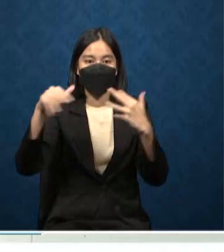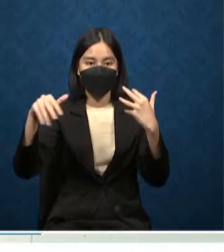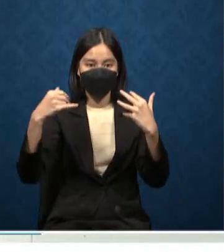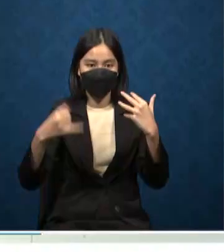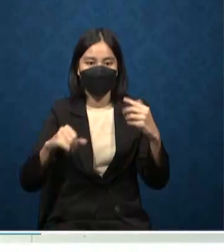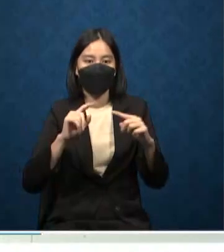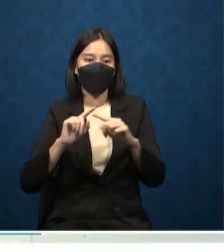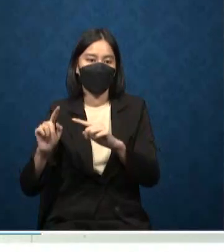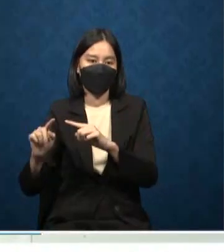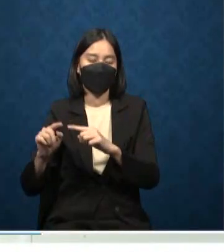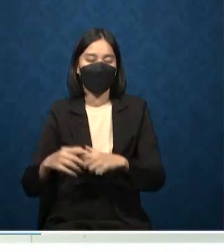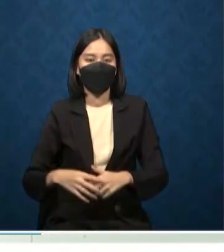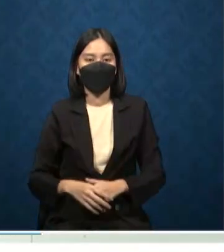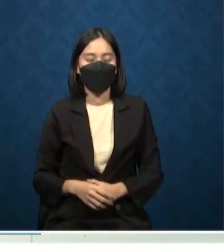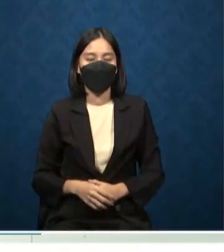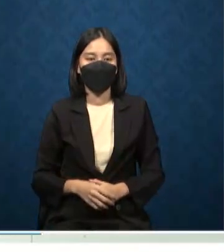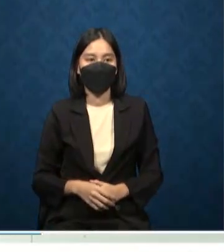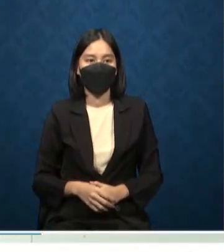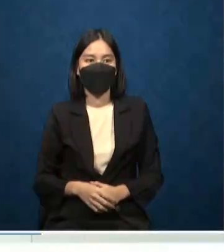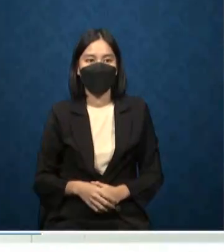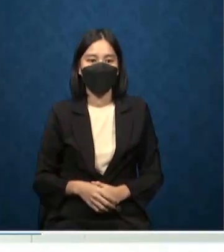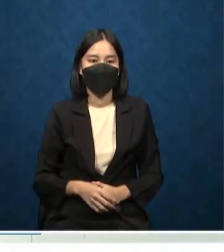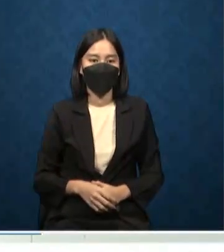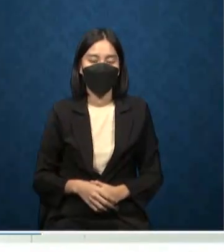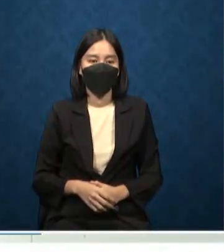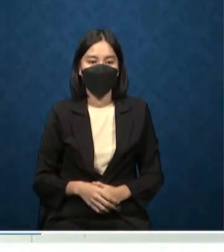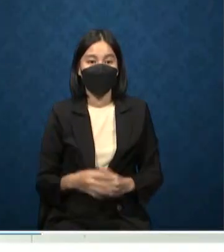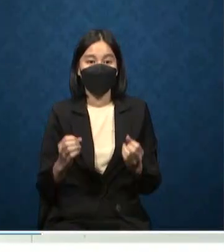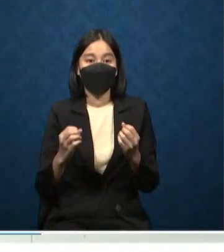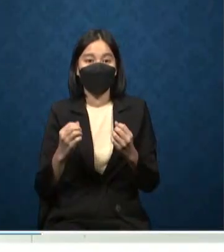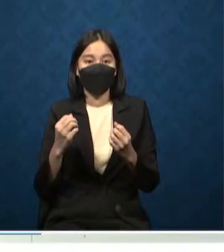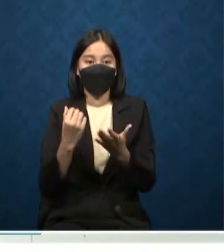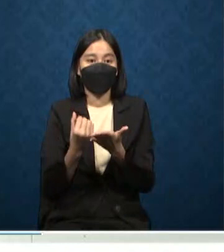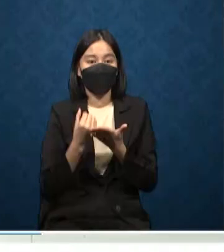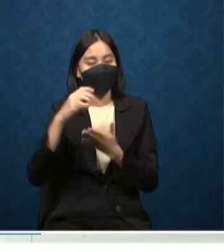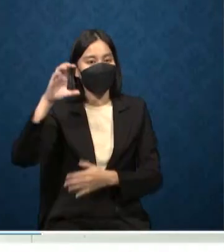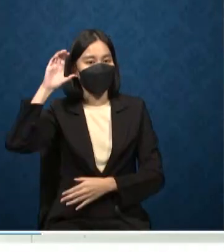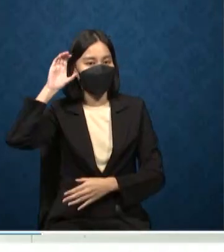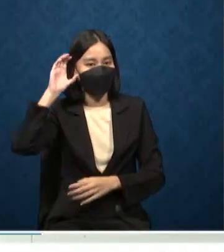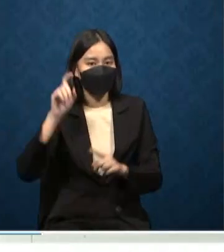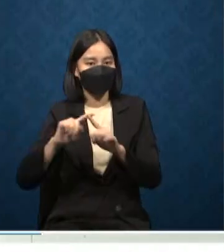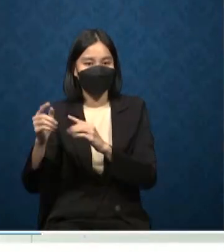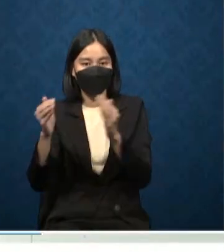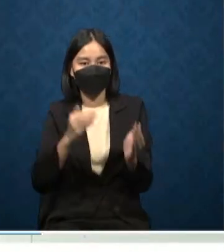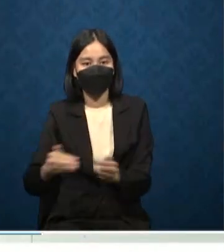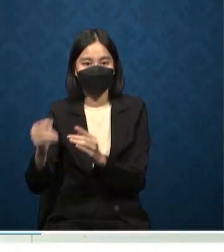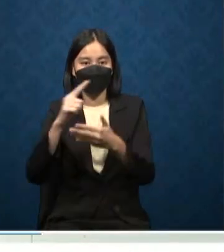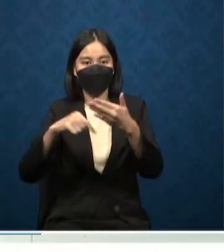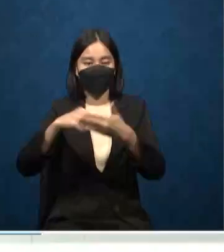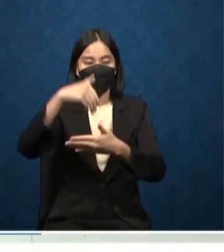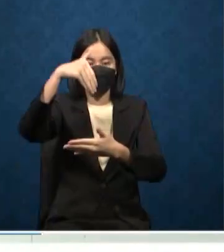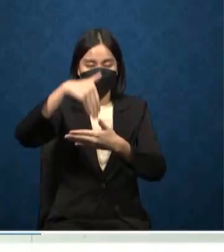โดยรู้เท่าไม่ถึงการณ์อันจะนำมาซึ่งความน่าเชื่อถือในกระบวนการจัดการเลือกตั้ง